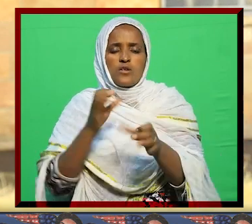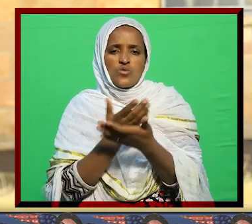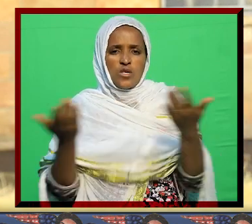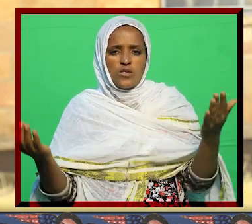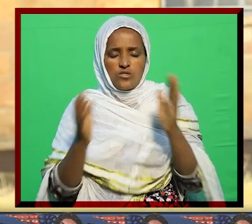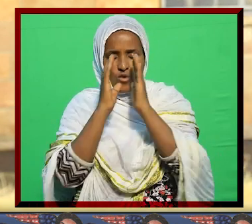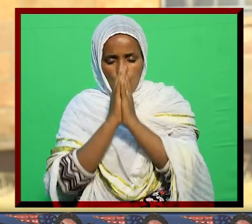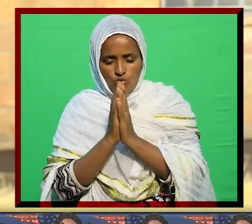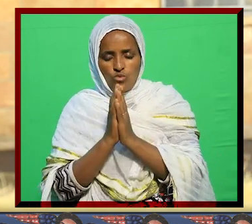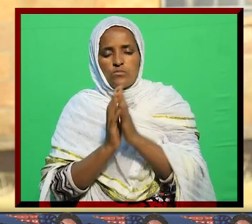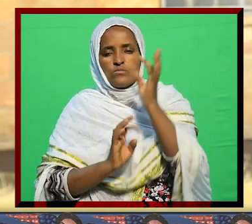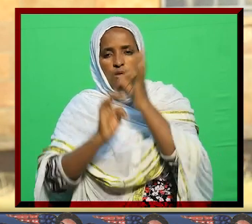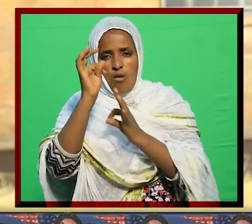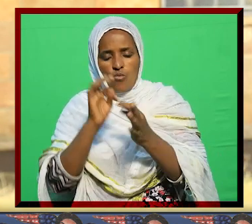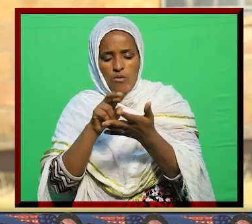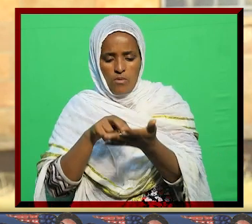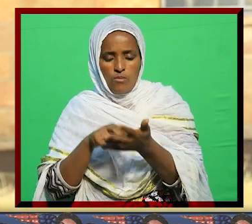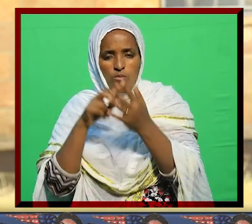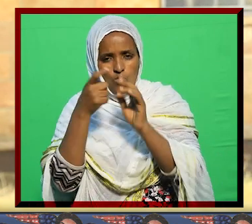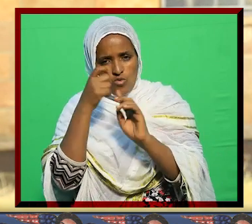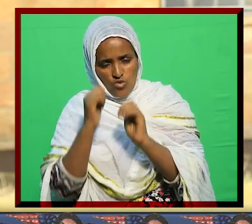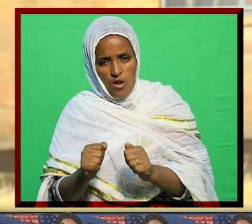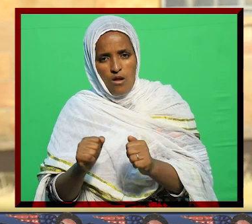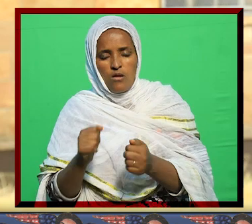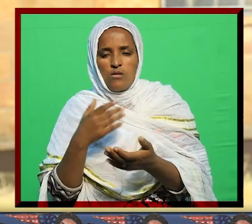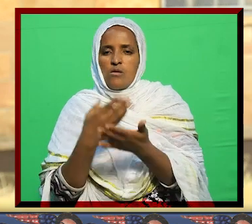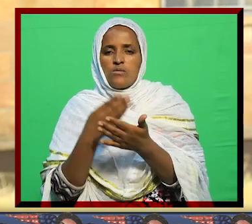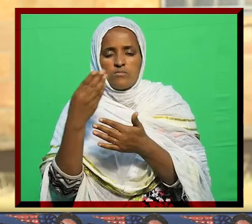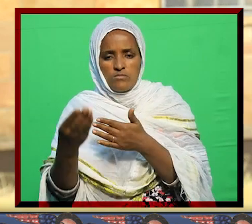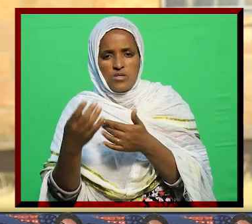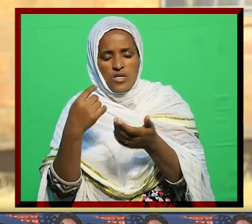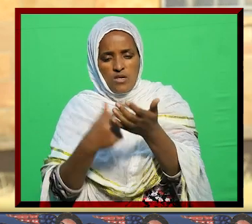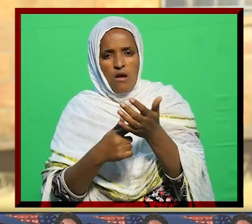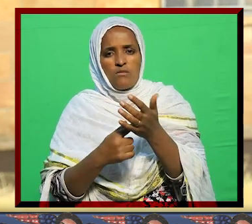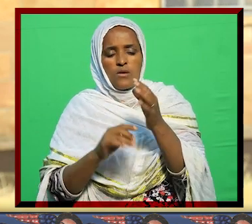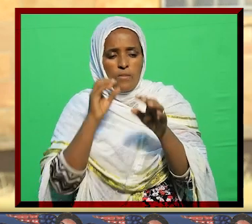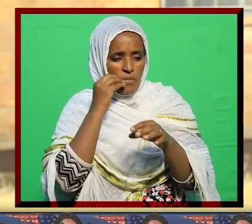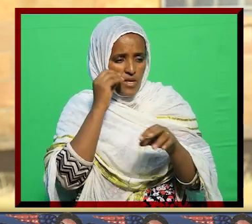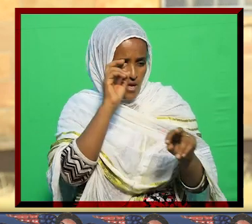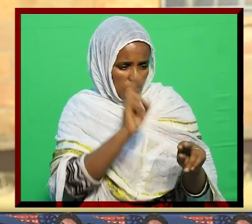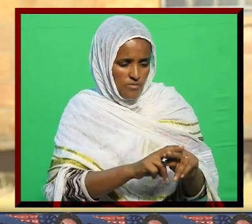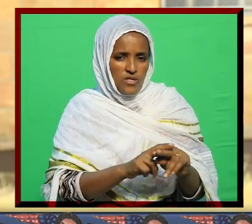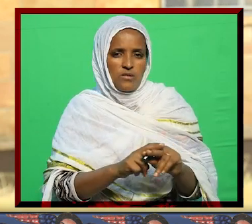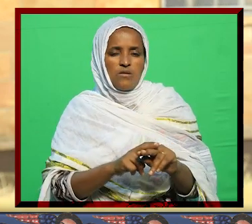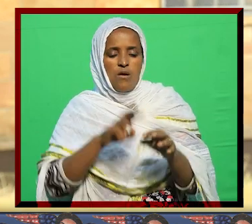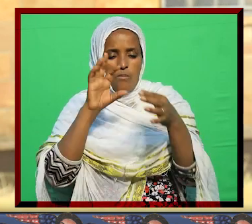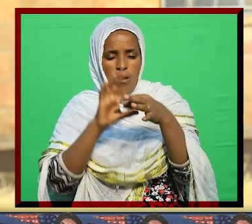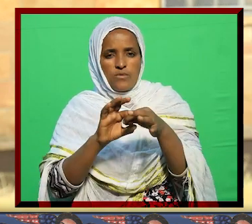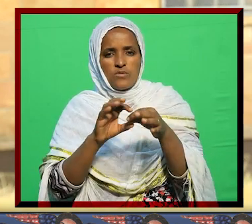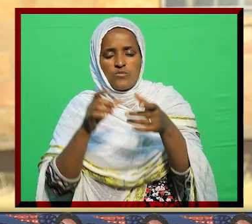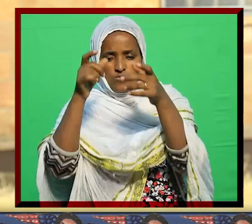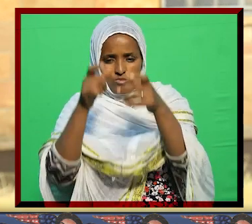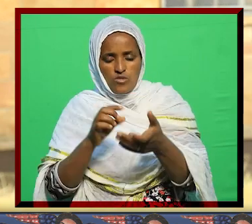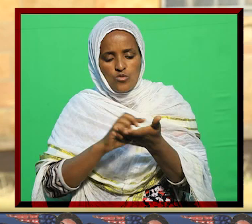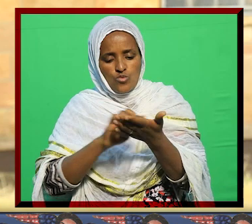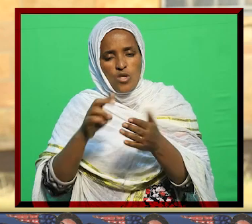ነገር ጸሎቱም ገድላቱን በማንበብ ሊሆን ይችላል። ገድላት የገዛነ ያን ገድላት ቤታችን አስቀምጠን ማህበረ